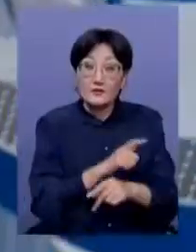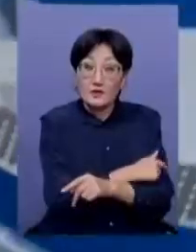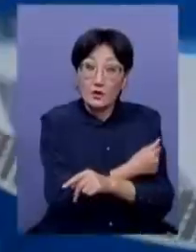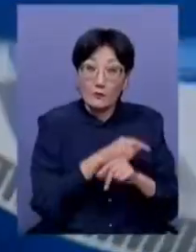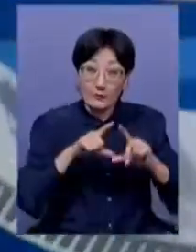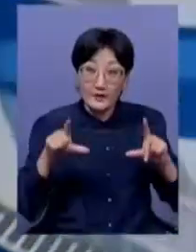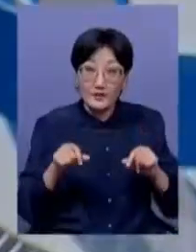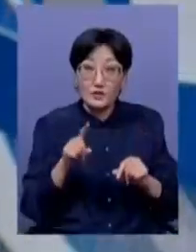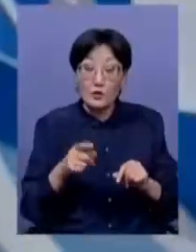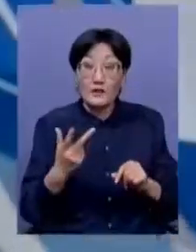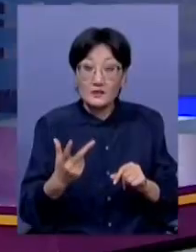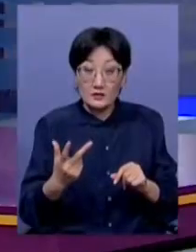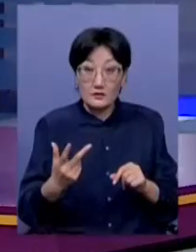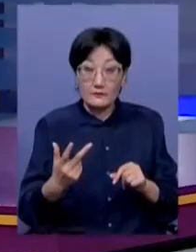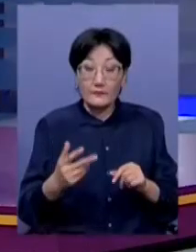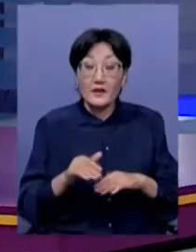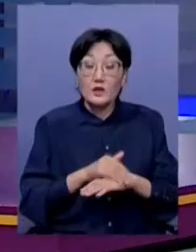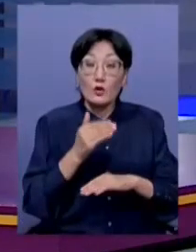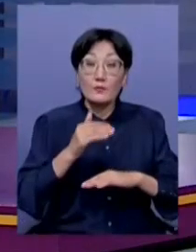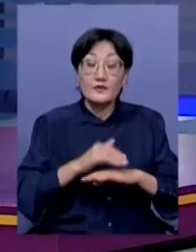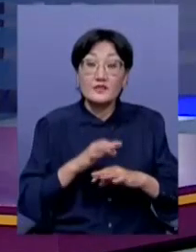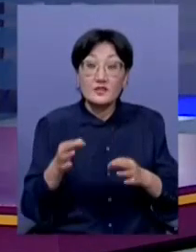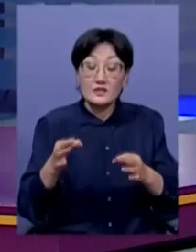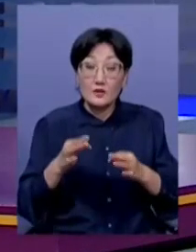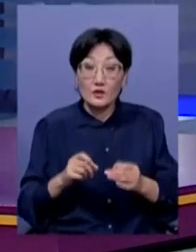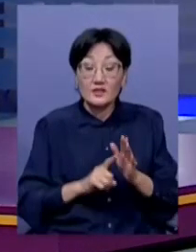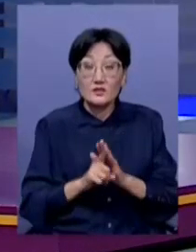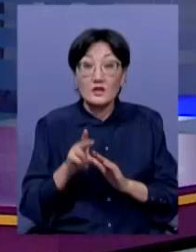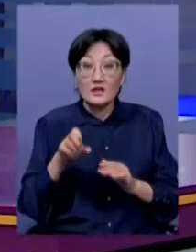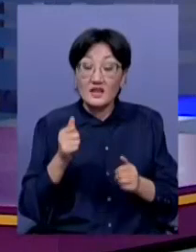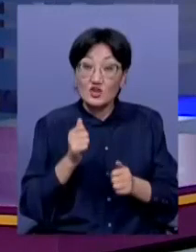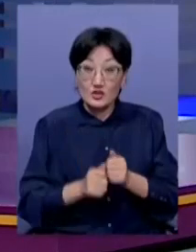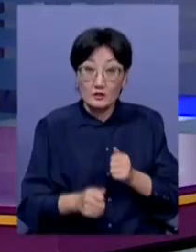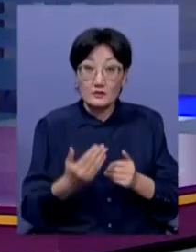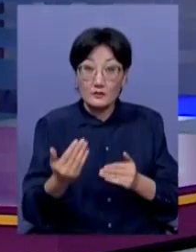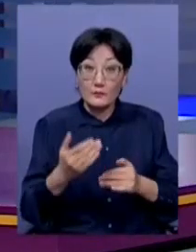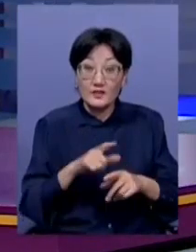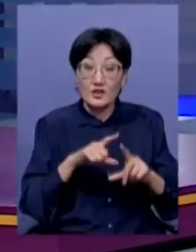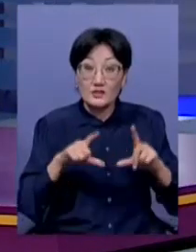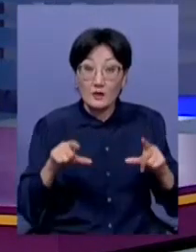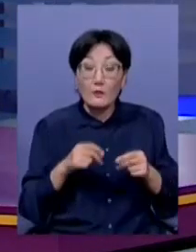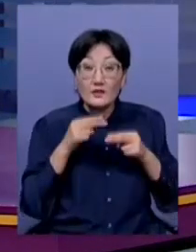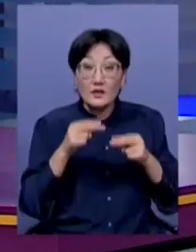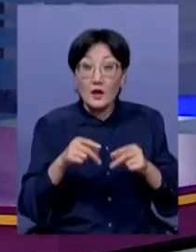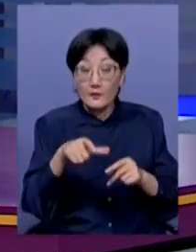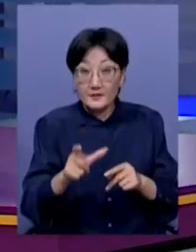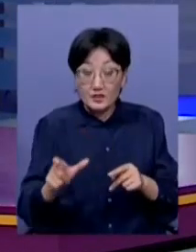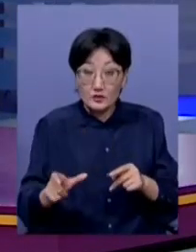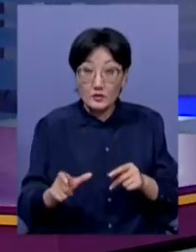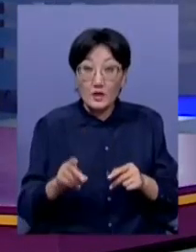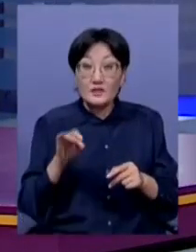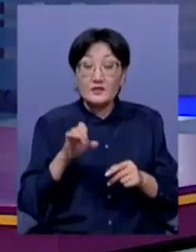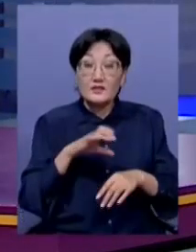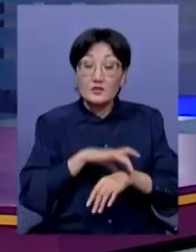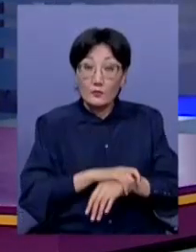3. Итак, добрый вечер. Скажите для начала, как часто в вашу поликлинику обращаются граждане с